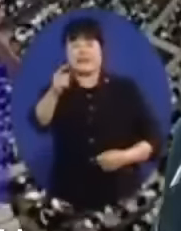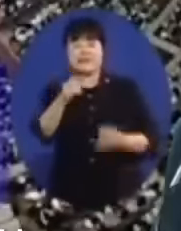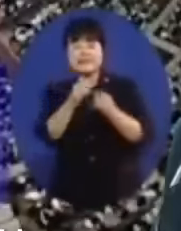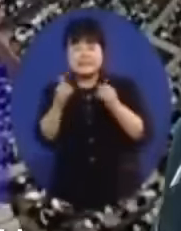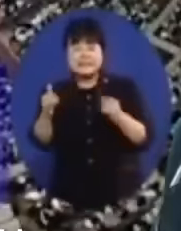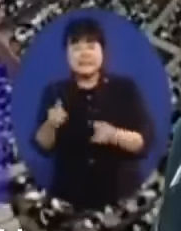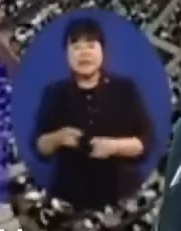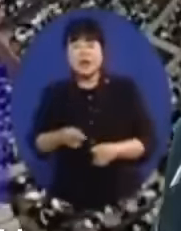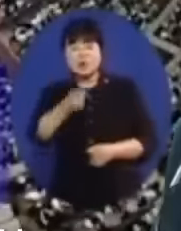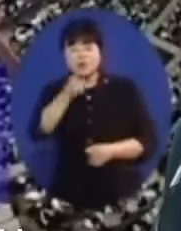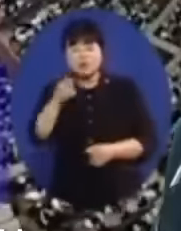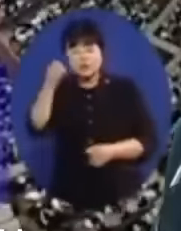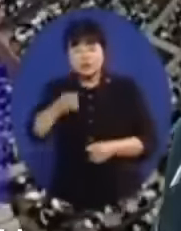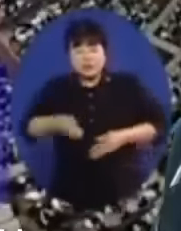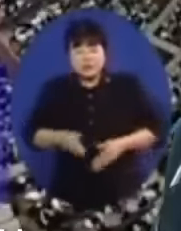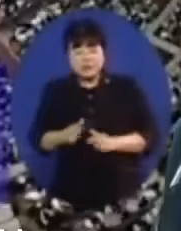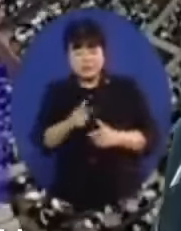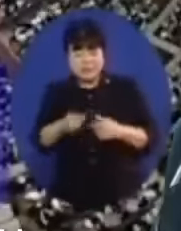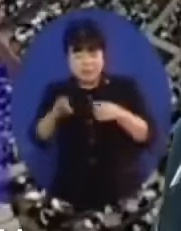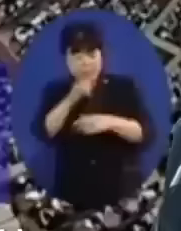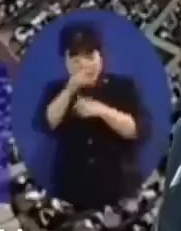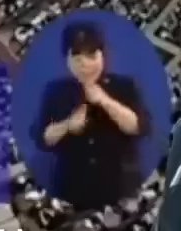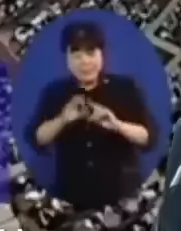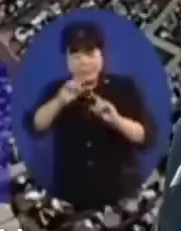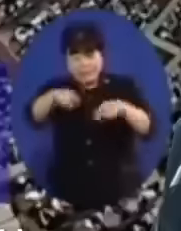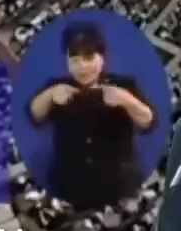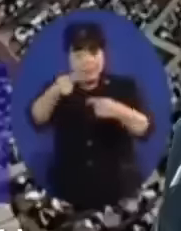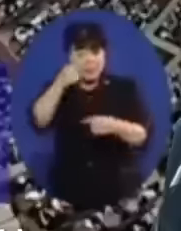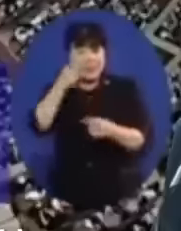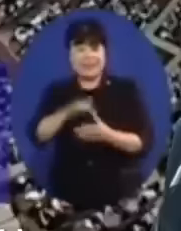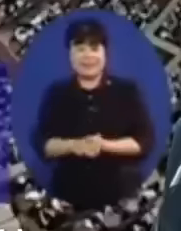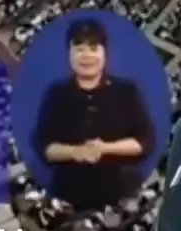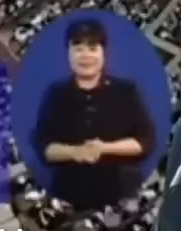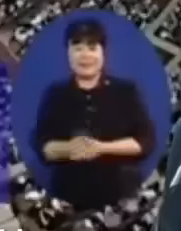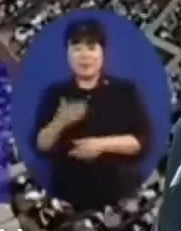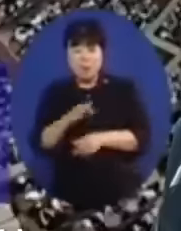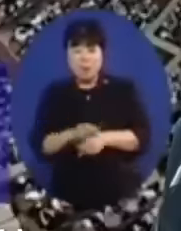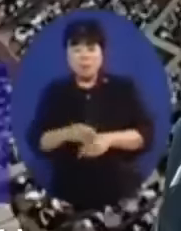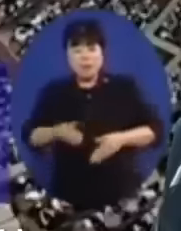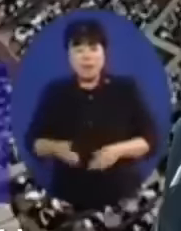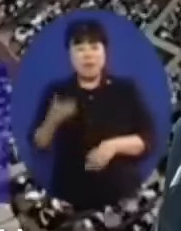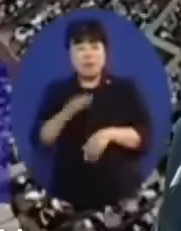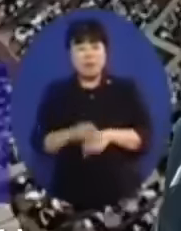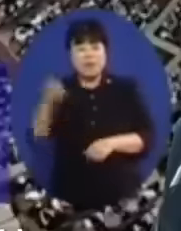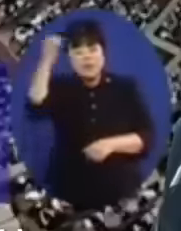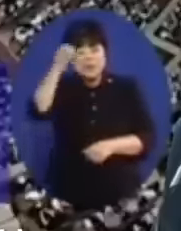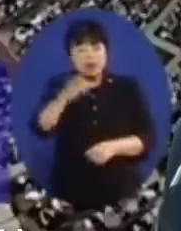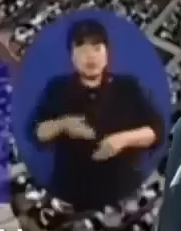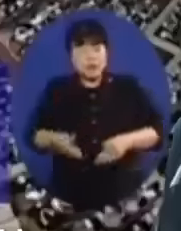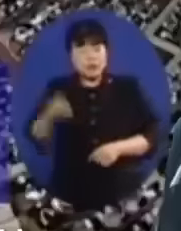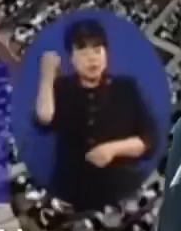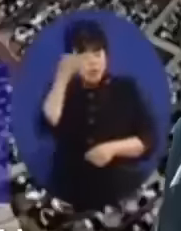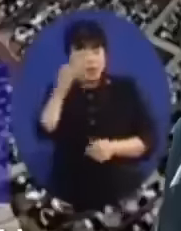사람이 물과 성령으로 나지 아니하면 하나님 나라에 들어갈 수 없느니라. 육으로 난 것은 육이요 영으로 난 것은